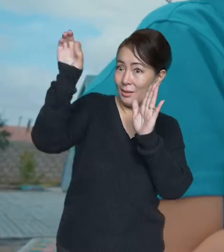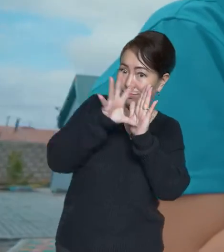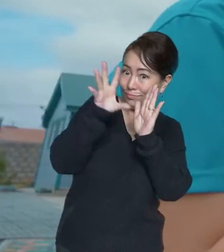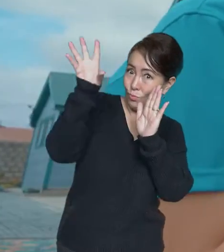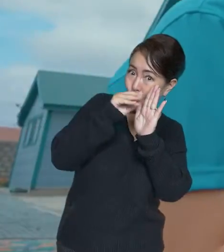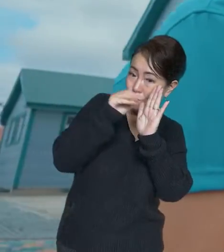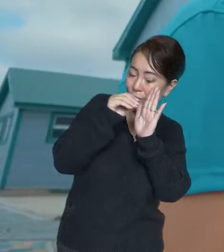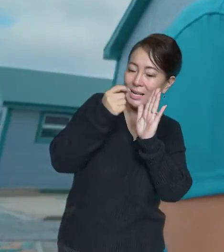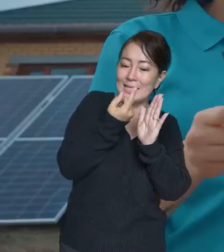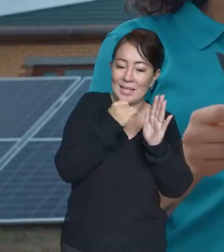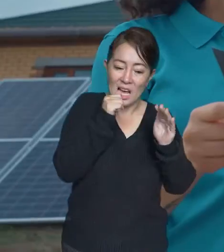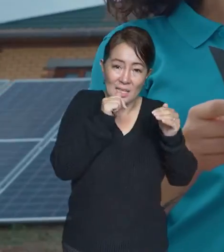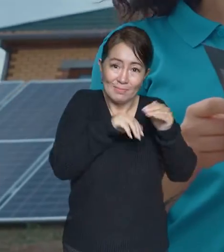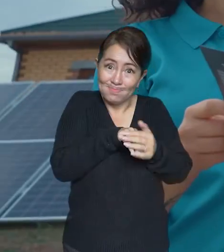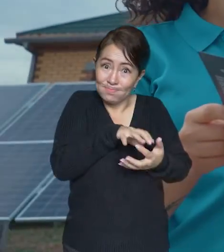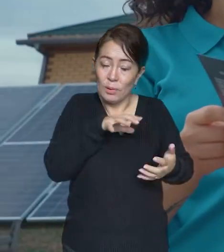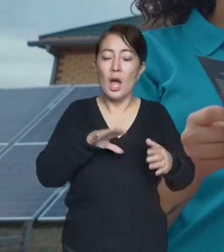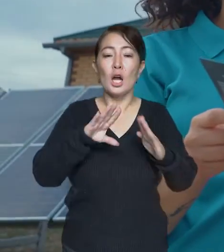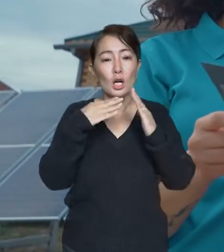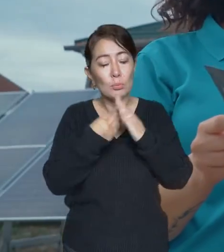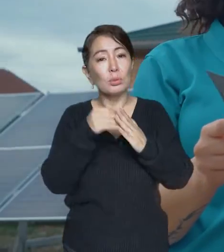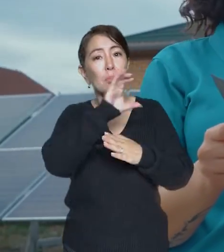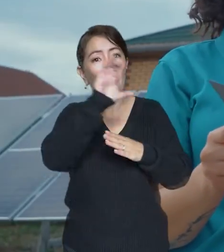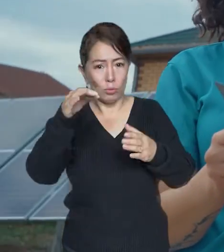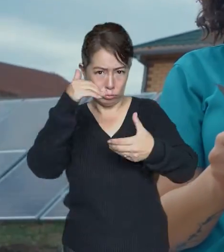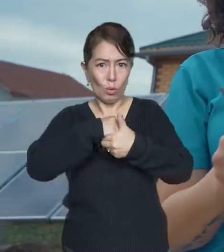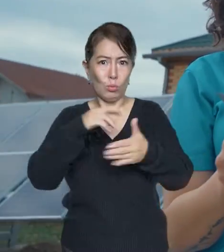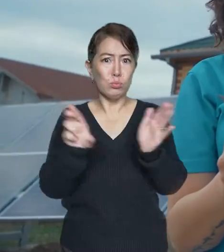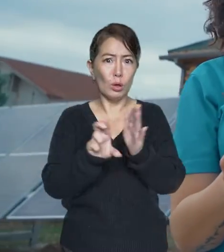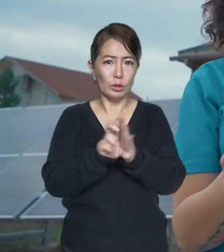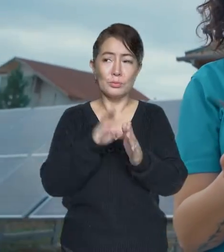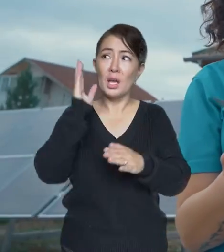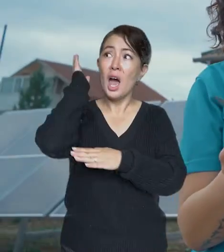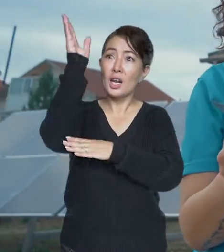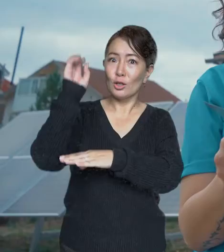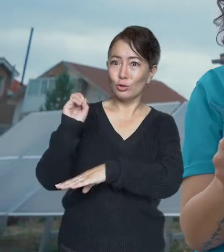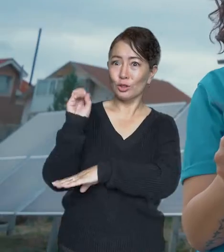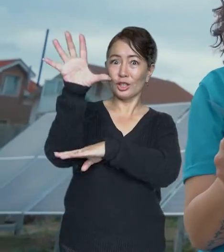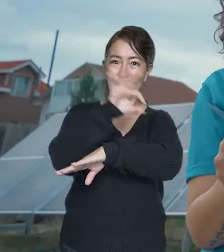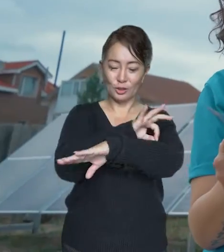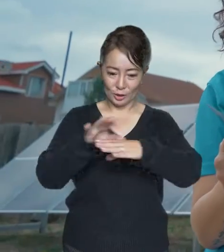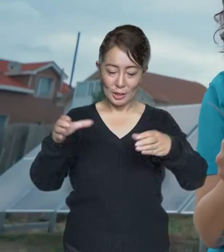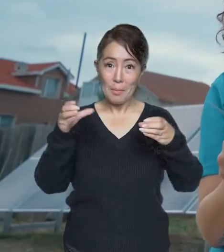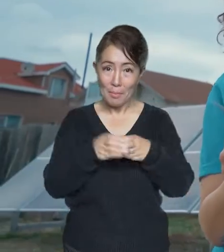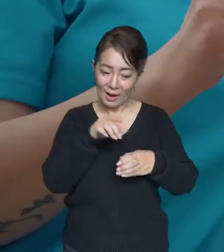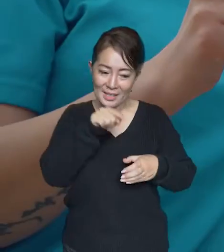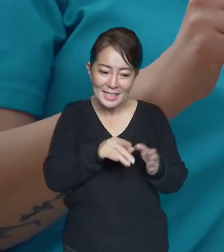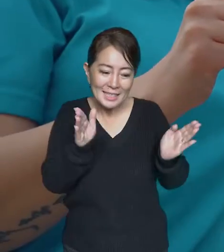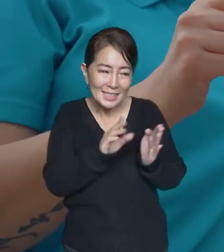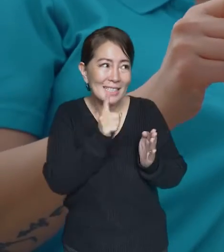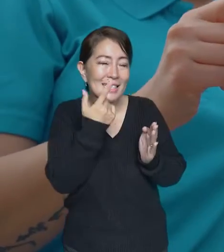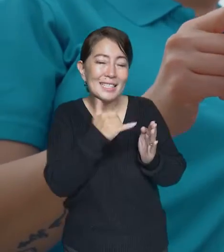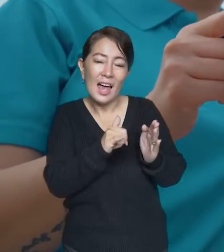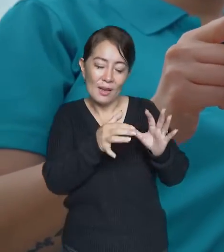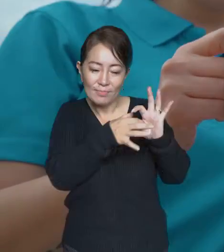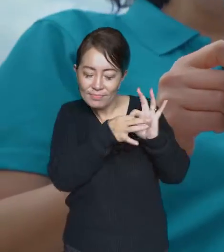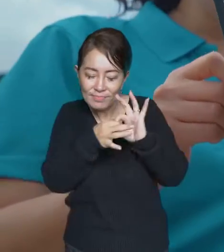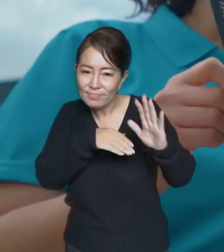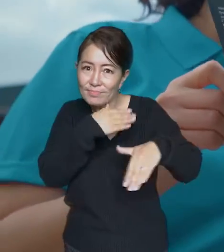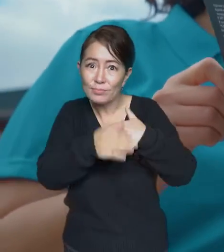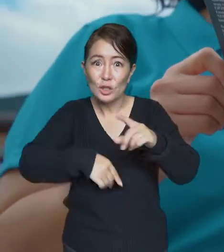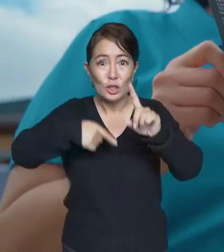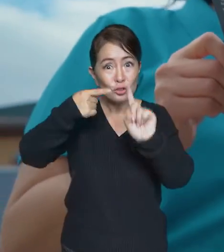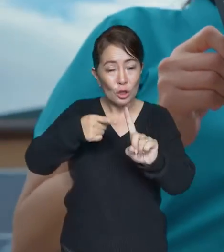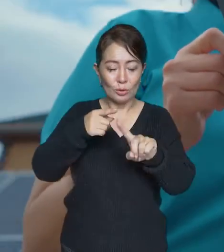системийг айл өрөх аж ахуйн нэгжүүд зөвлөлөх бүрэн боломжтой. Ирээдүйн гэрэлтүүлийн төслийн багийнхан бага уурын нарны зайн системийг сонирхож